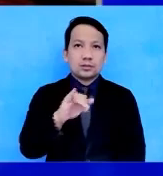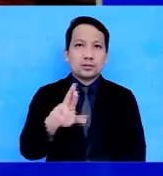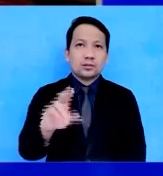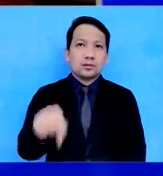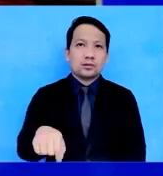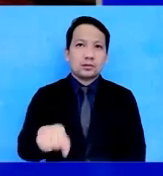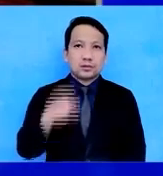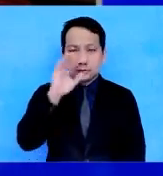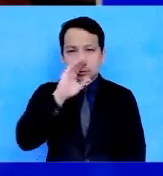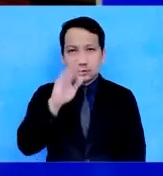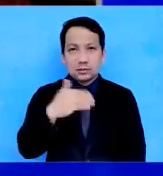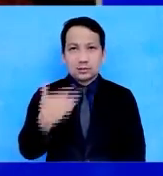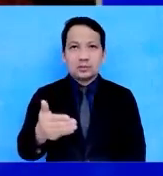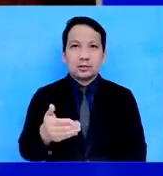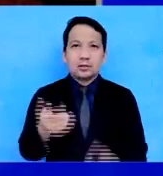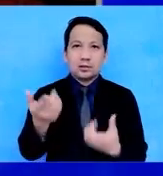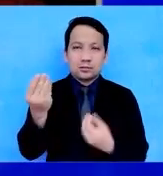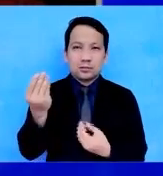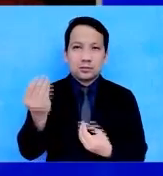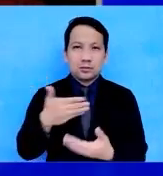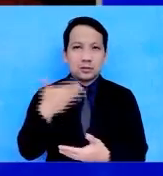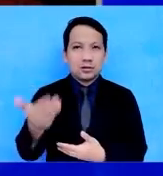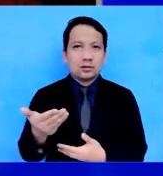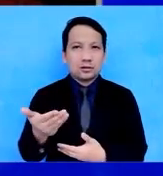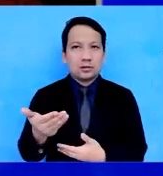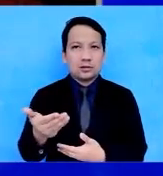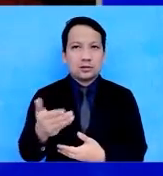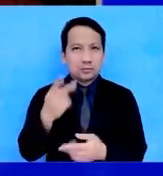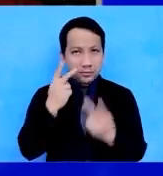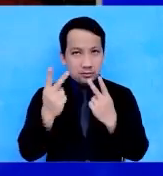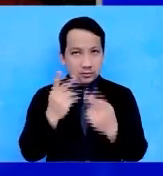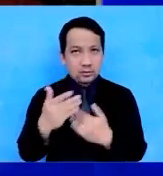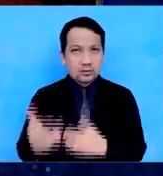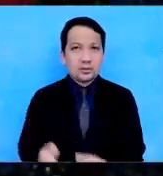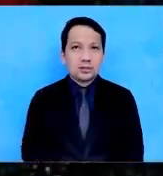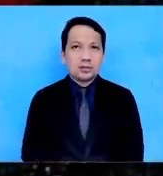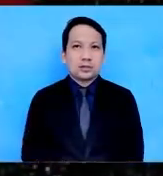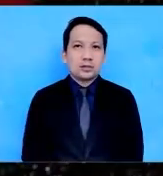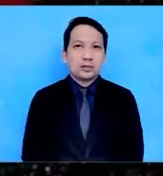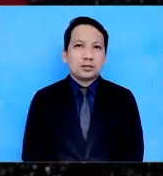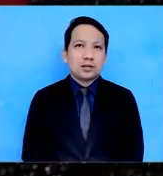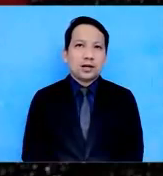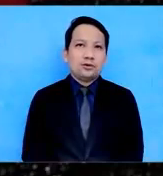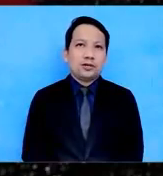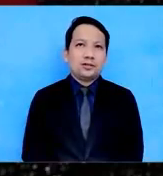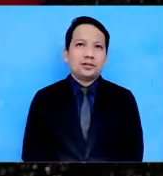Cebu. MJ, kumusta ang set visit mo dyan?